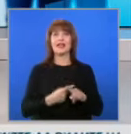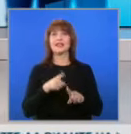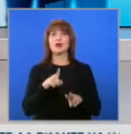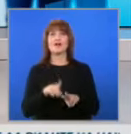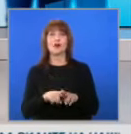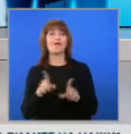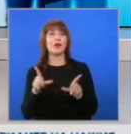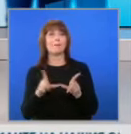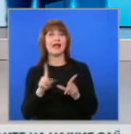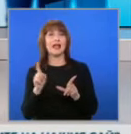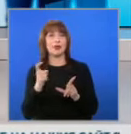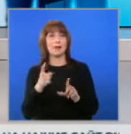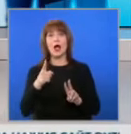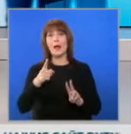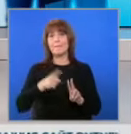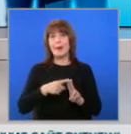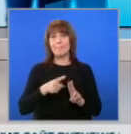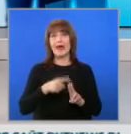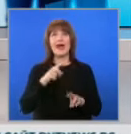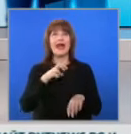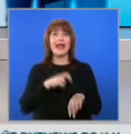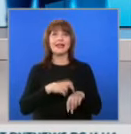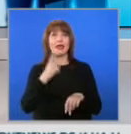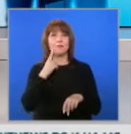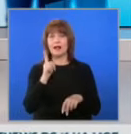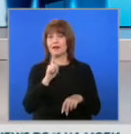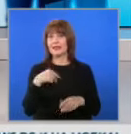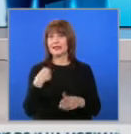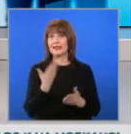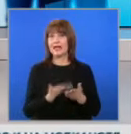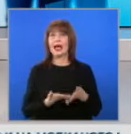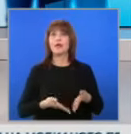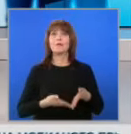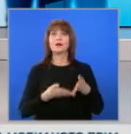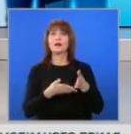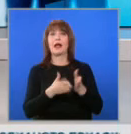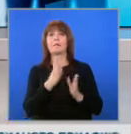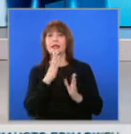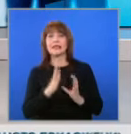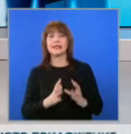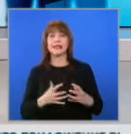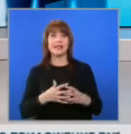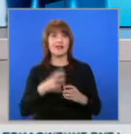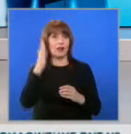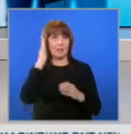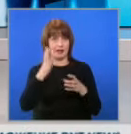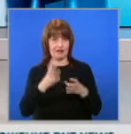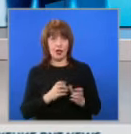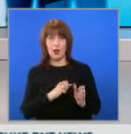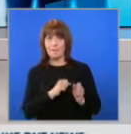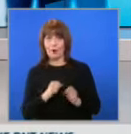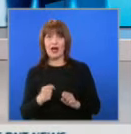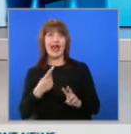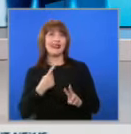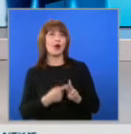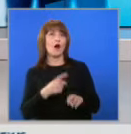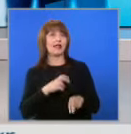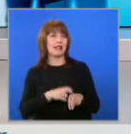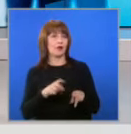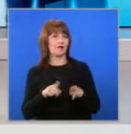Иванов и Мария Габриел и ППДБ не са дали подкрепата си за представения състав на правителство. По-късно Николай Денков